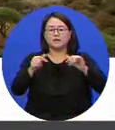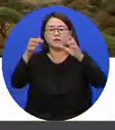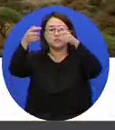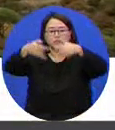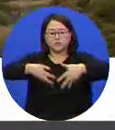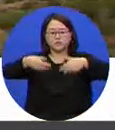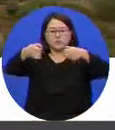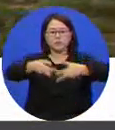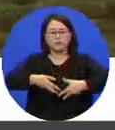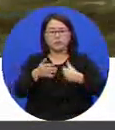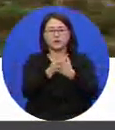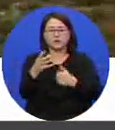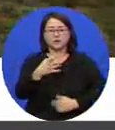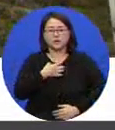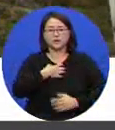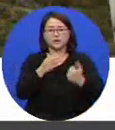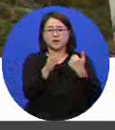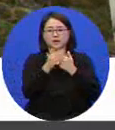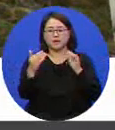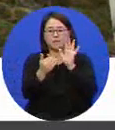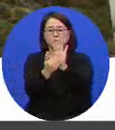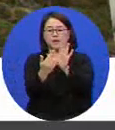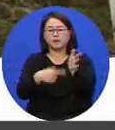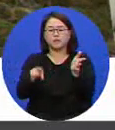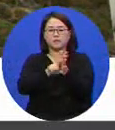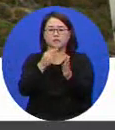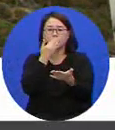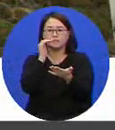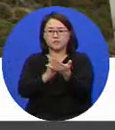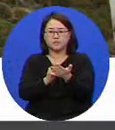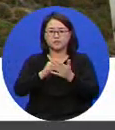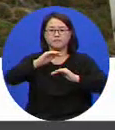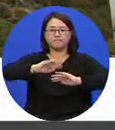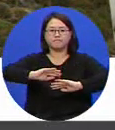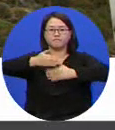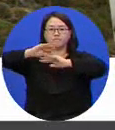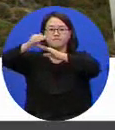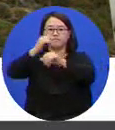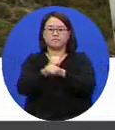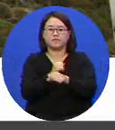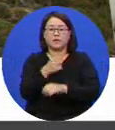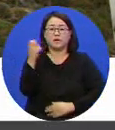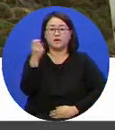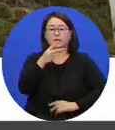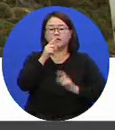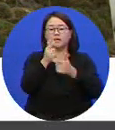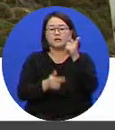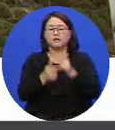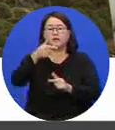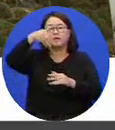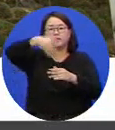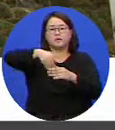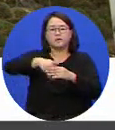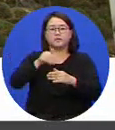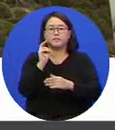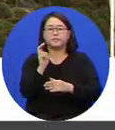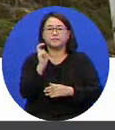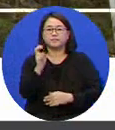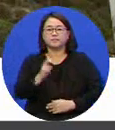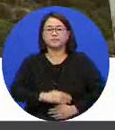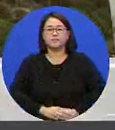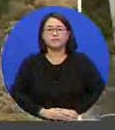하니까 위험해서 하는 거라니까요. 다시 나무 식재를 할 거니까 그냥 상관없을 줄 본